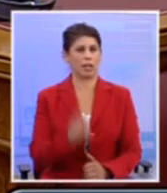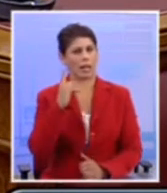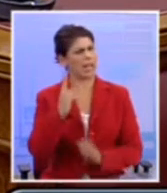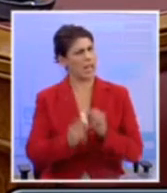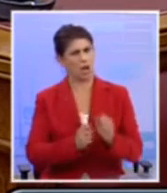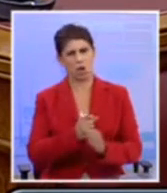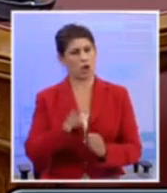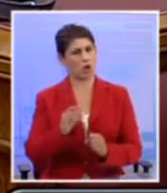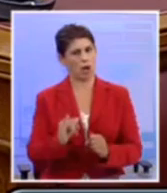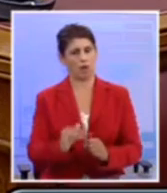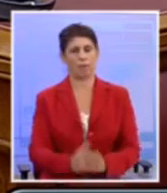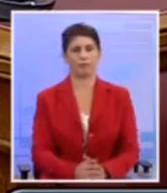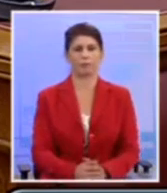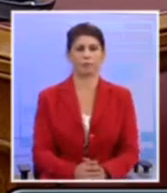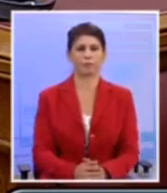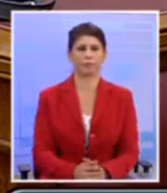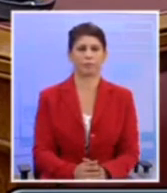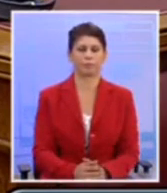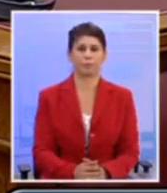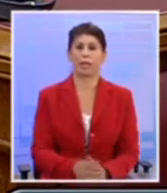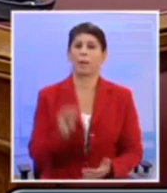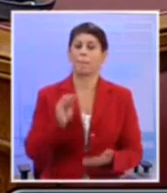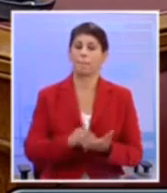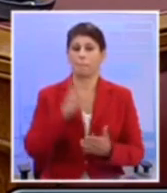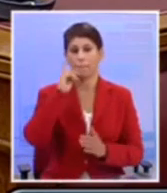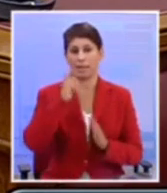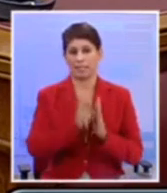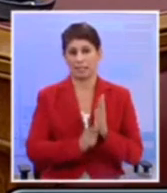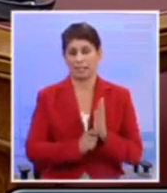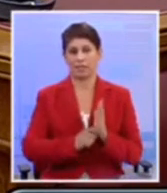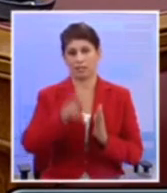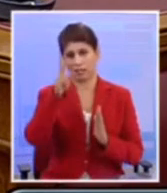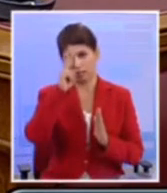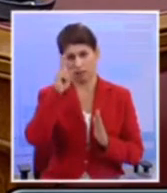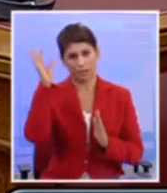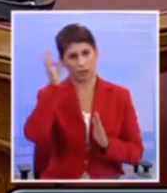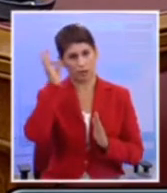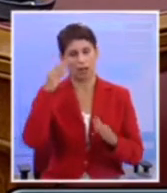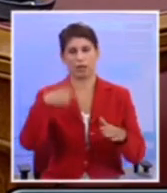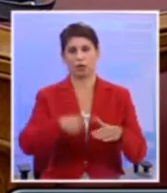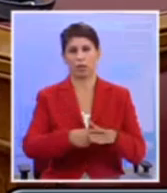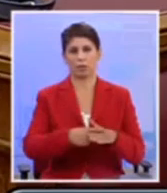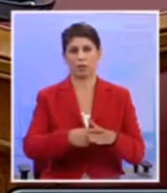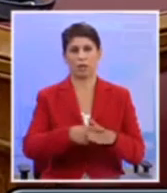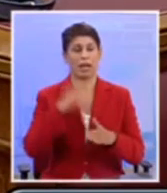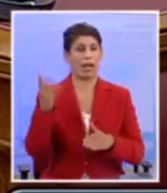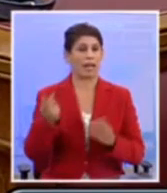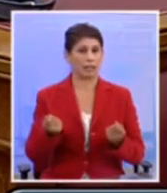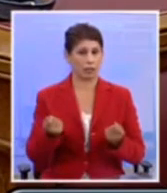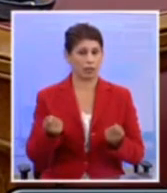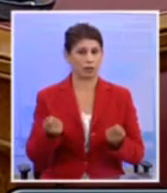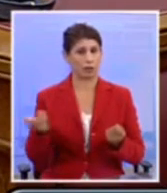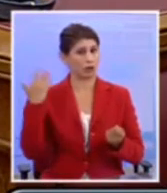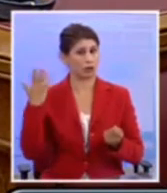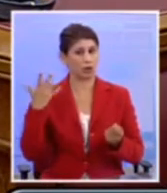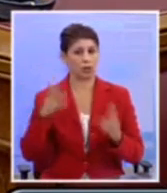ακόμα. Επανέρχομαι λοιπόν στο θέμα της έκθεσης των γερμανικών και γαλλικών κυρίων τραπεζών. Εάν γινόταν, έλεγα, τότε